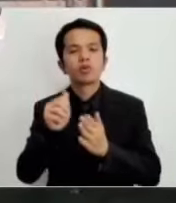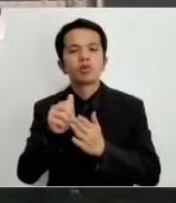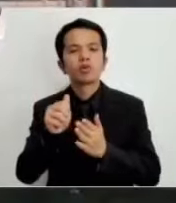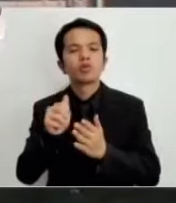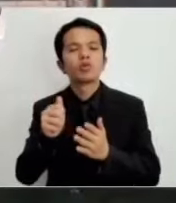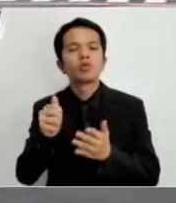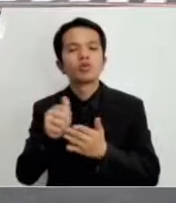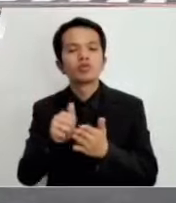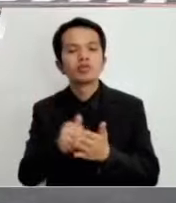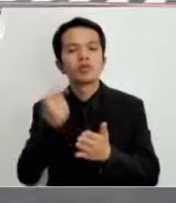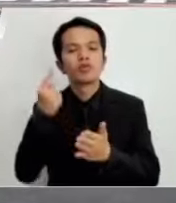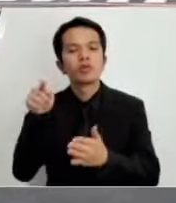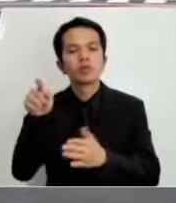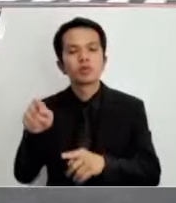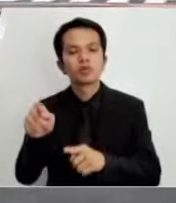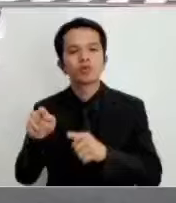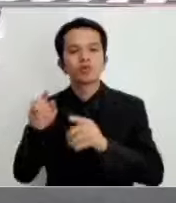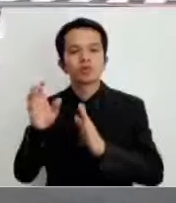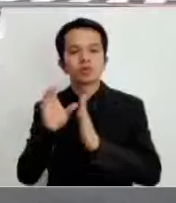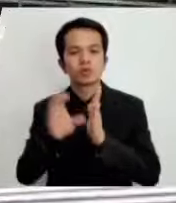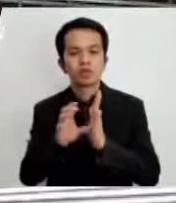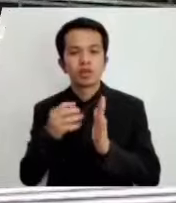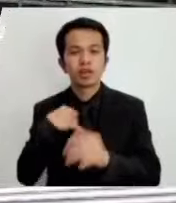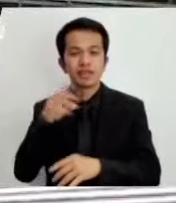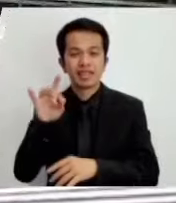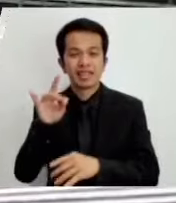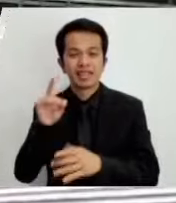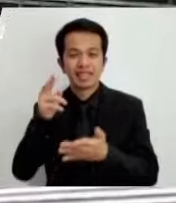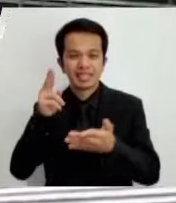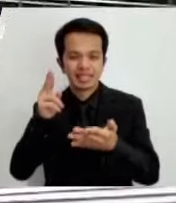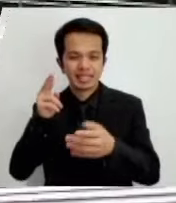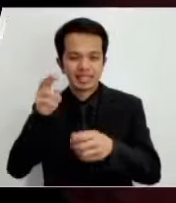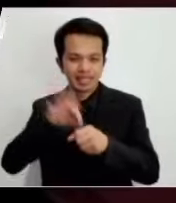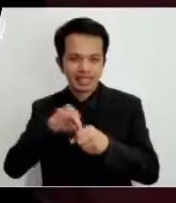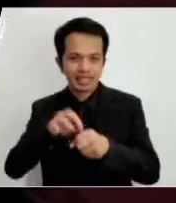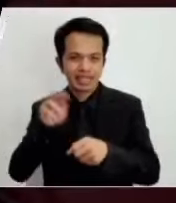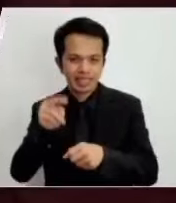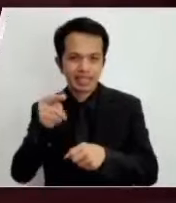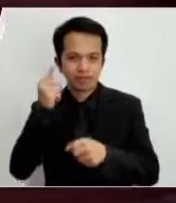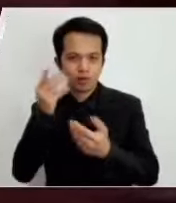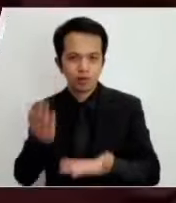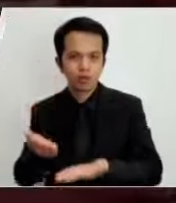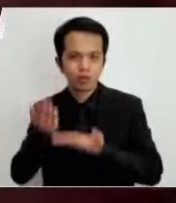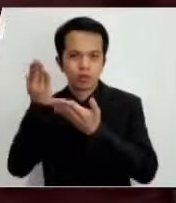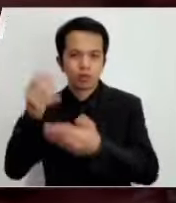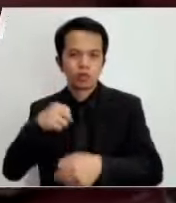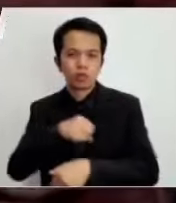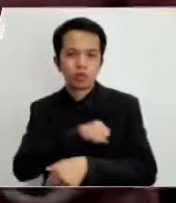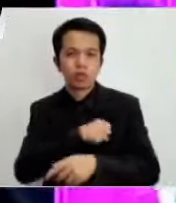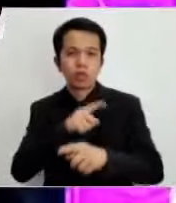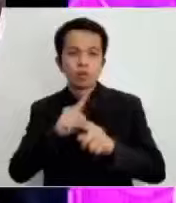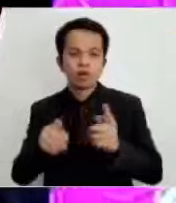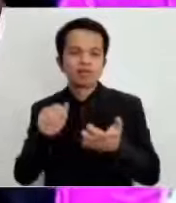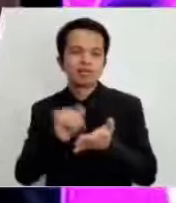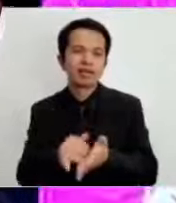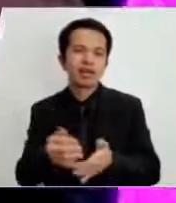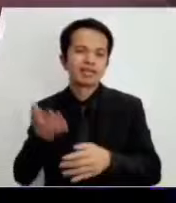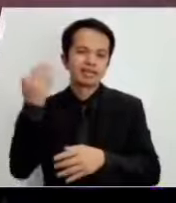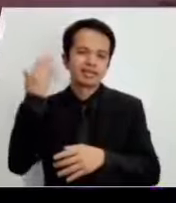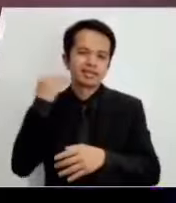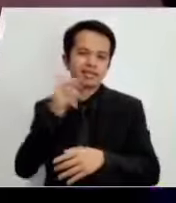ng konstitusyon. 18 boto ang kailangan para maipasa yan sa Senado. Pero ilang linggo nang sinasabi ni Senadora Risa Ontiveros